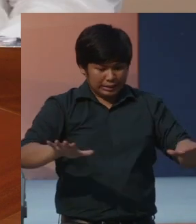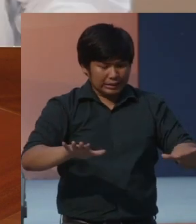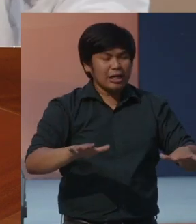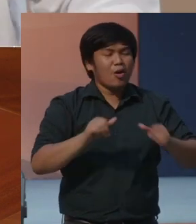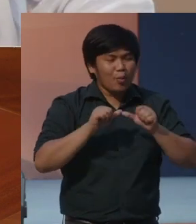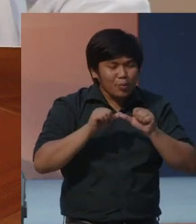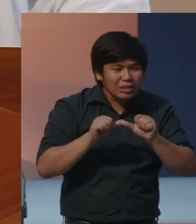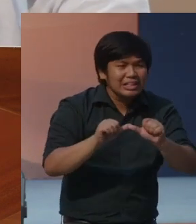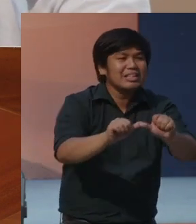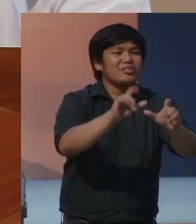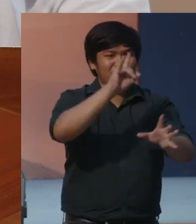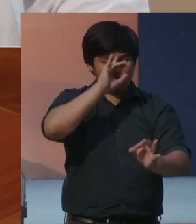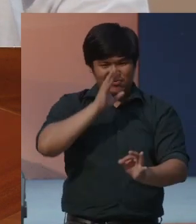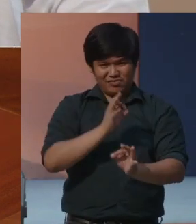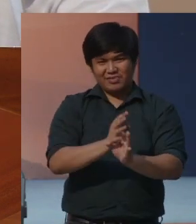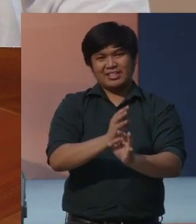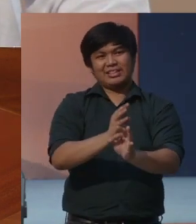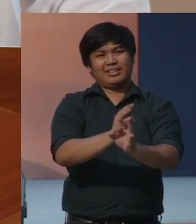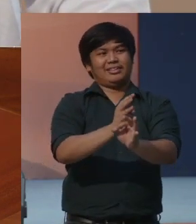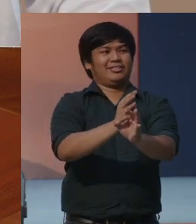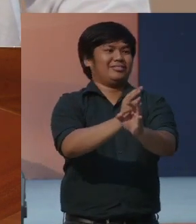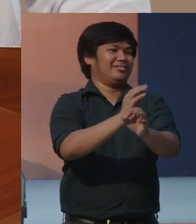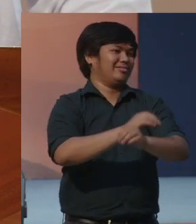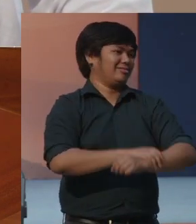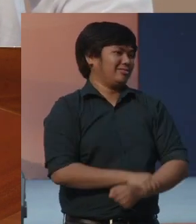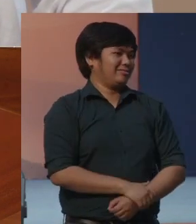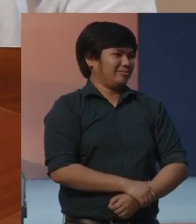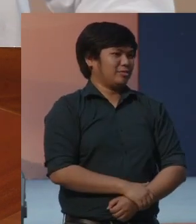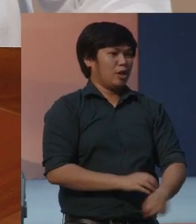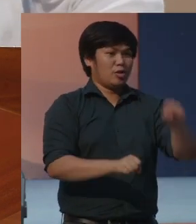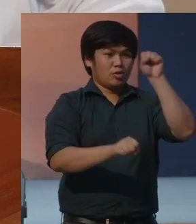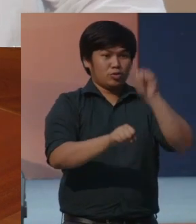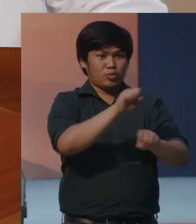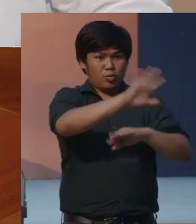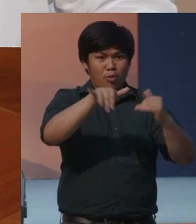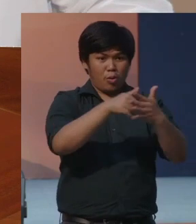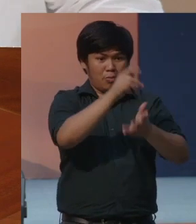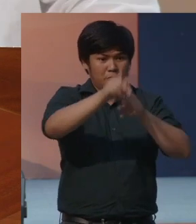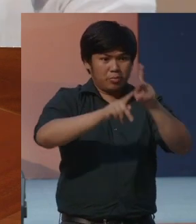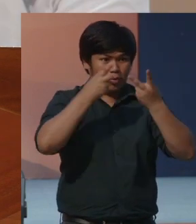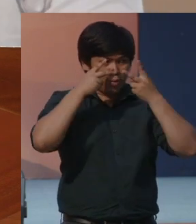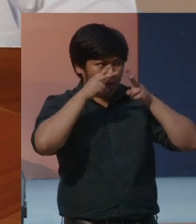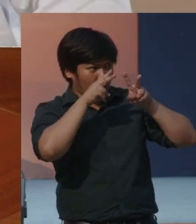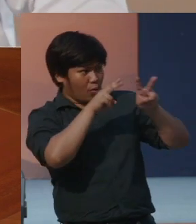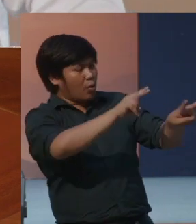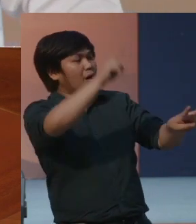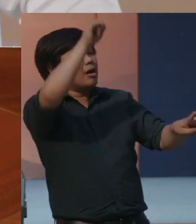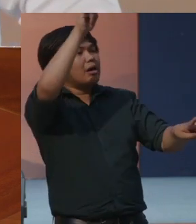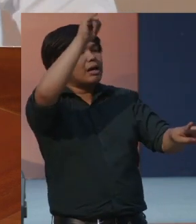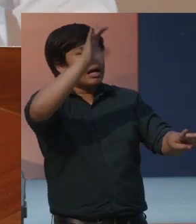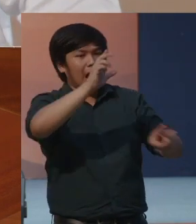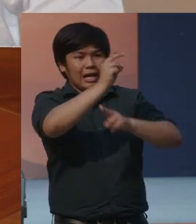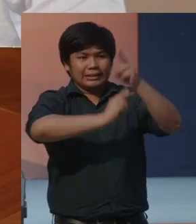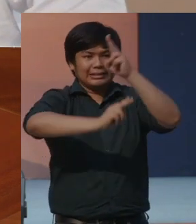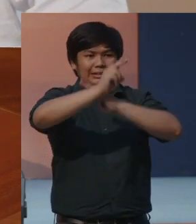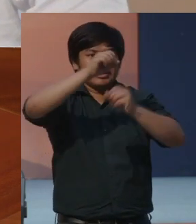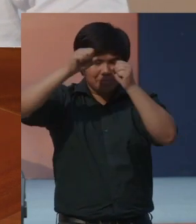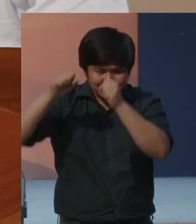kanilang pananampalataya. Sabi, so that all the peoples of the earth may know that the hand of the Lord is